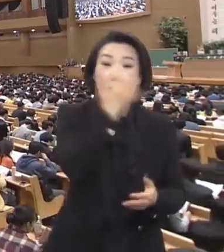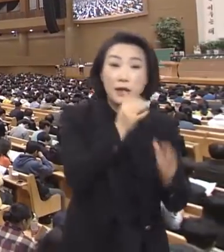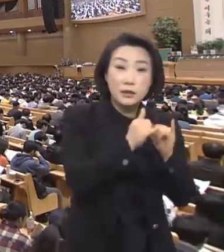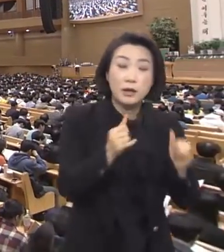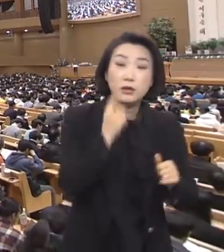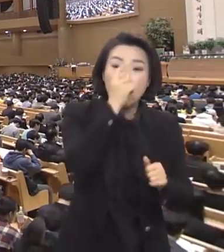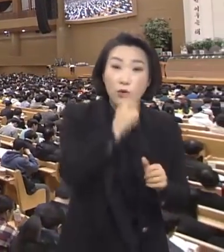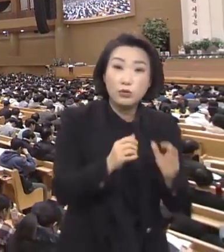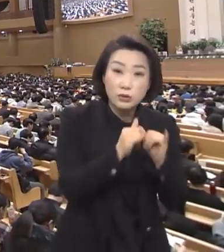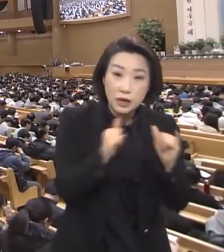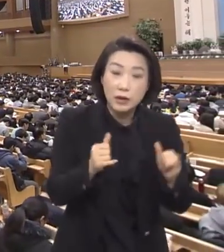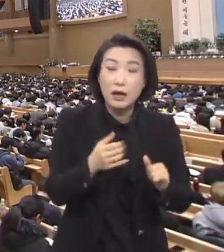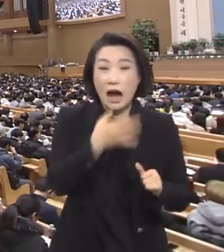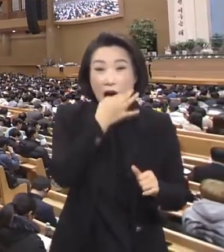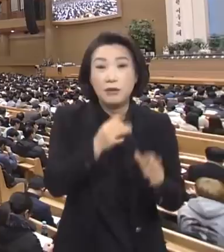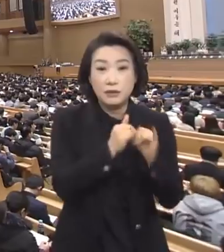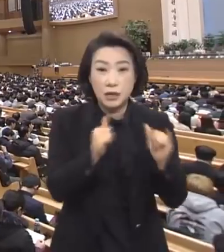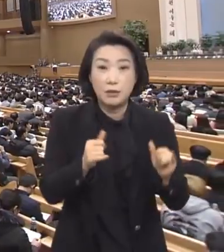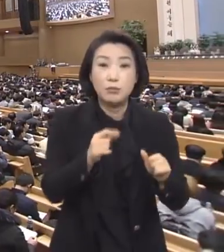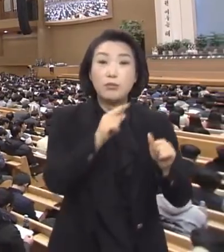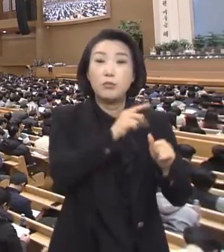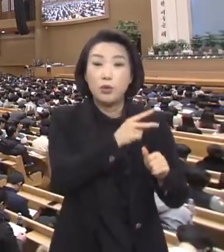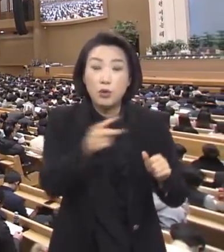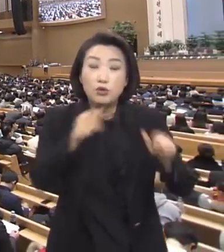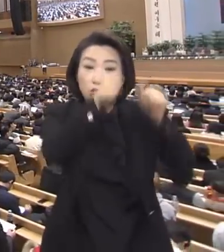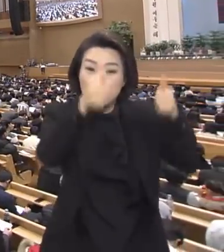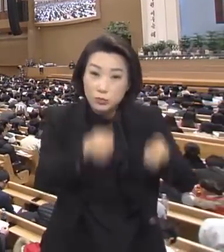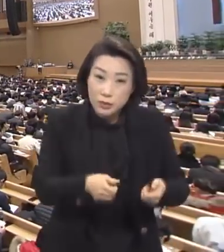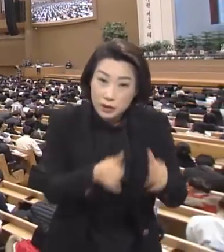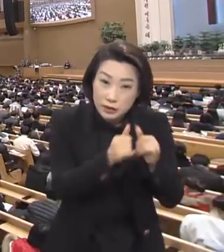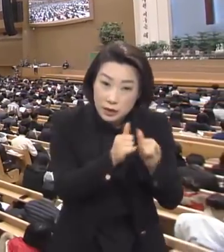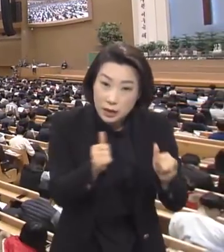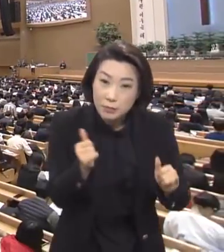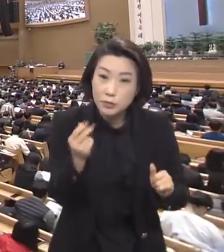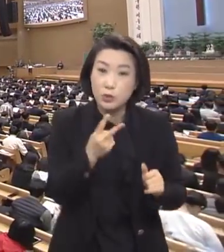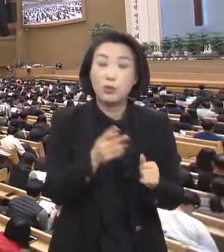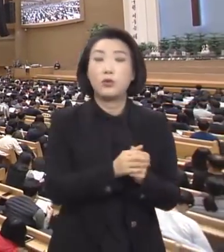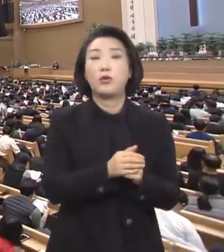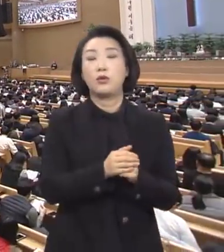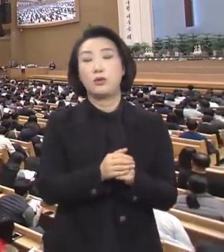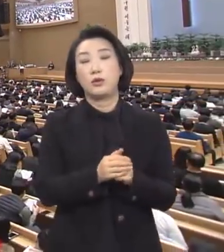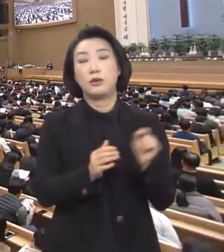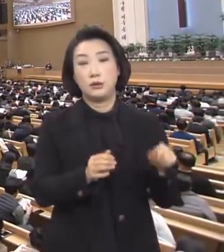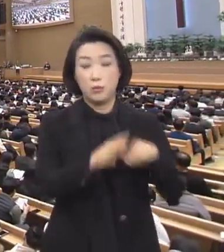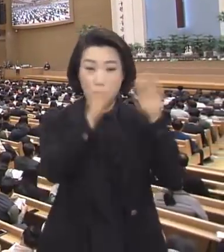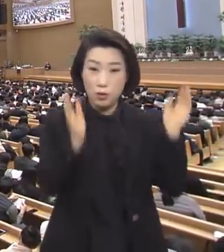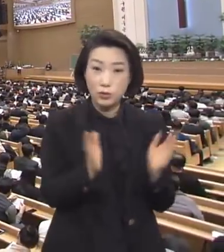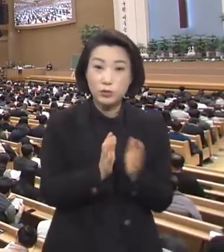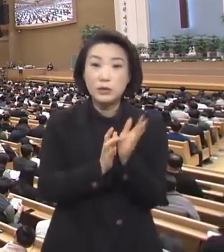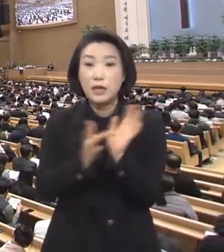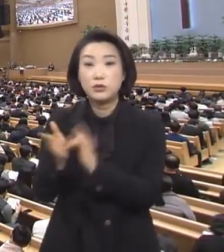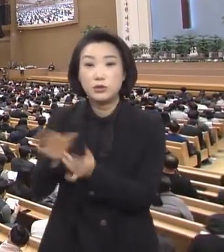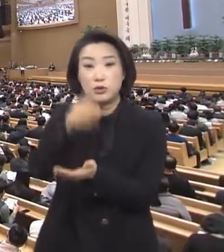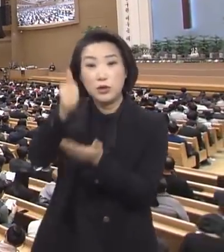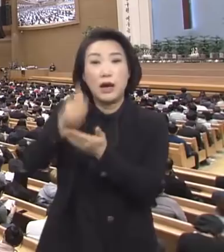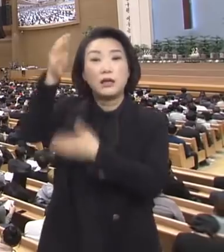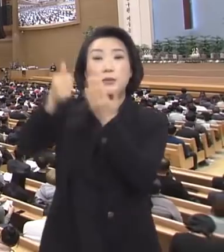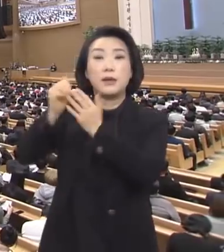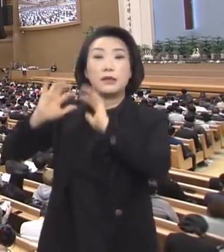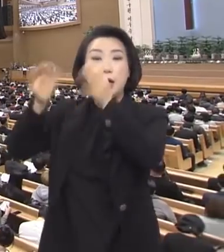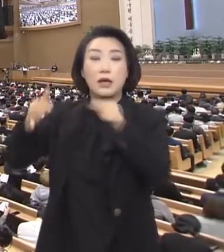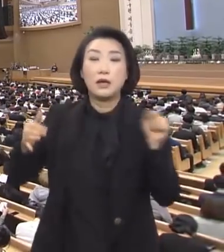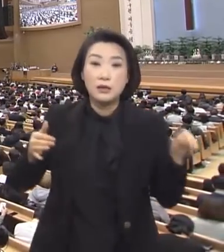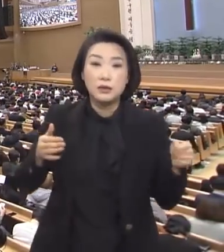자 곧 우상숭배자는 다 그리스도와 하나님 나라에서 기업을 얻지 못하리니 누구든지 헛된 말로 너희를 속이지 못하게